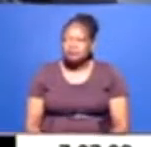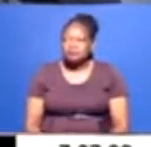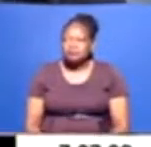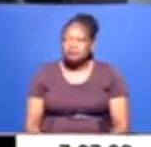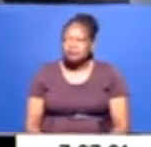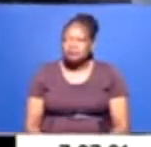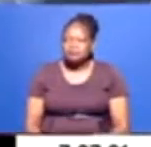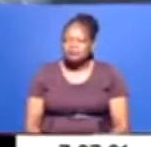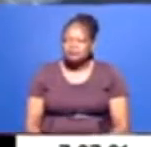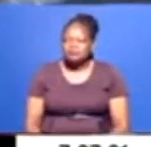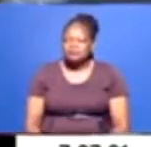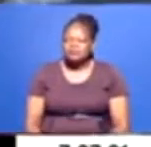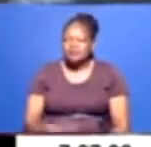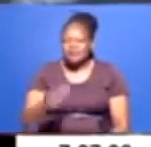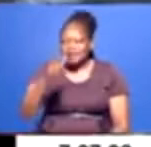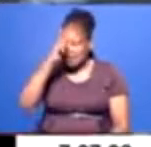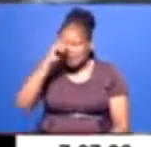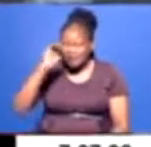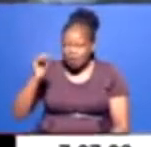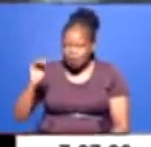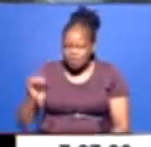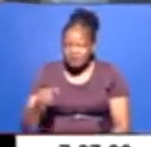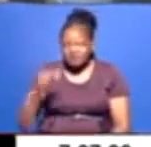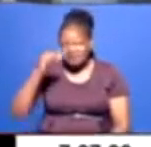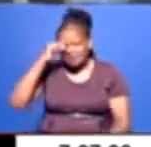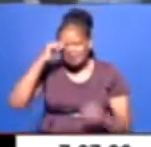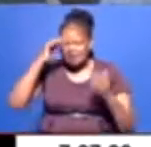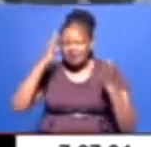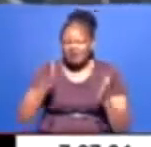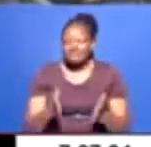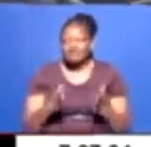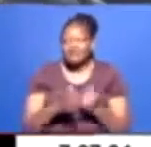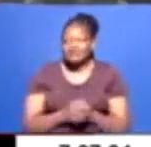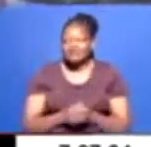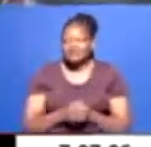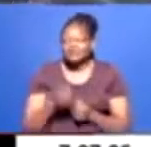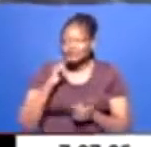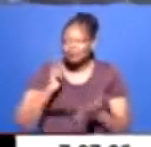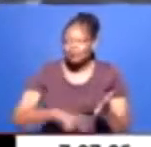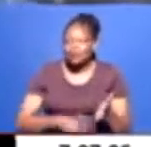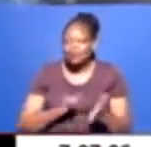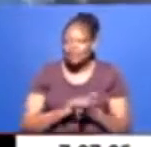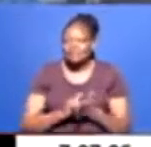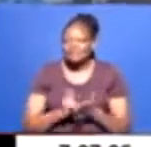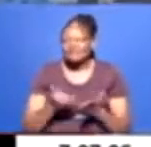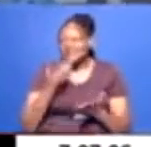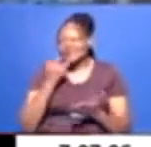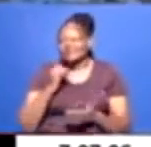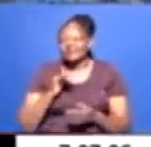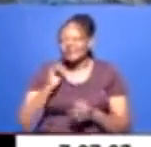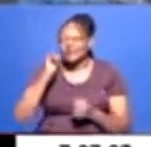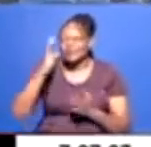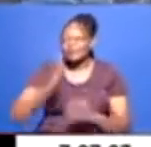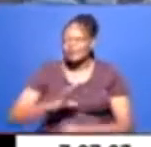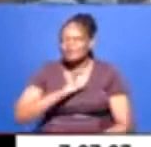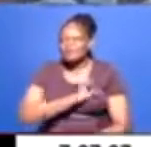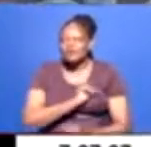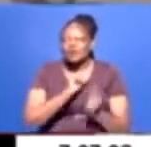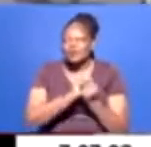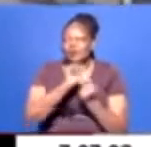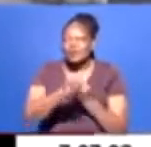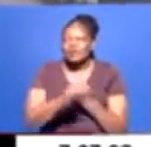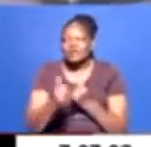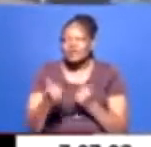Katika kaunti ya Laikipia, Gavana Ndiritu Muriithi ametoa wito wa kuvumiliana kwa wanasiasa na kampeni za